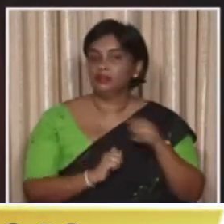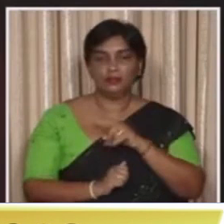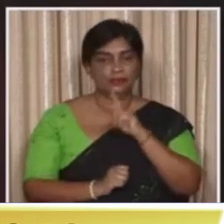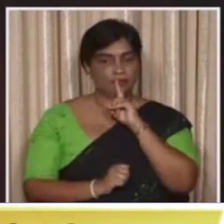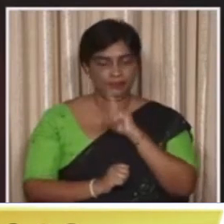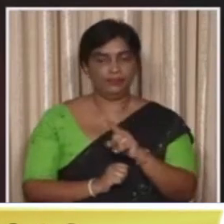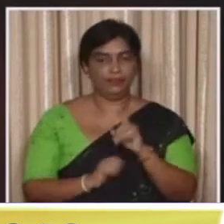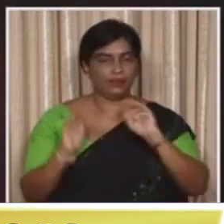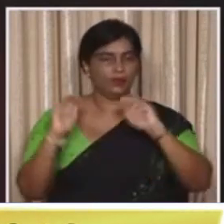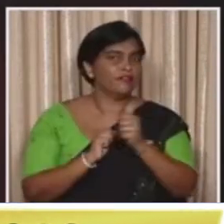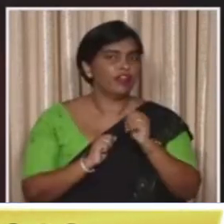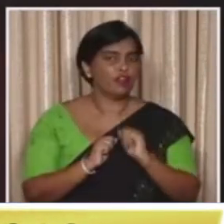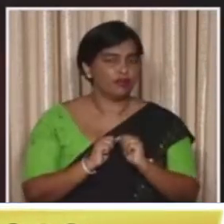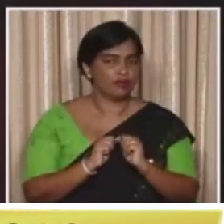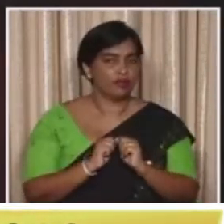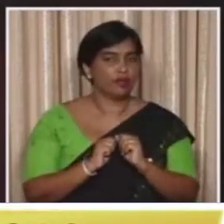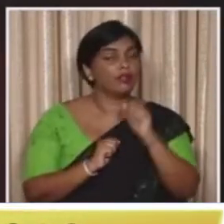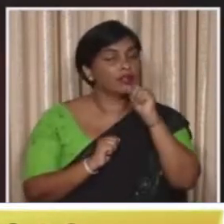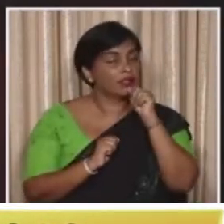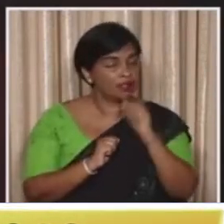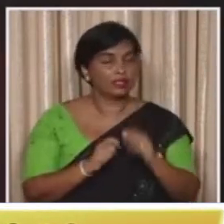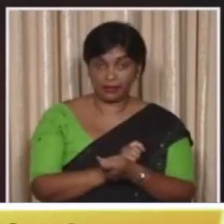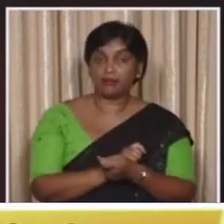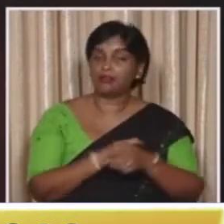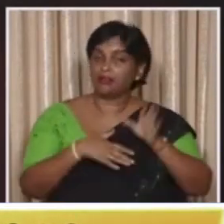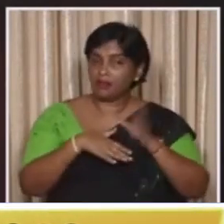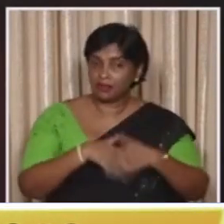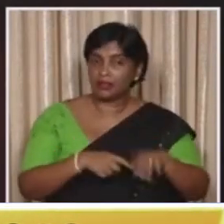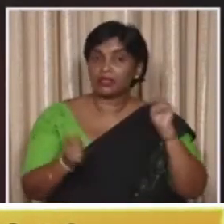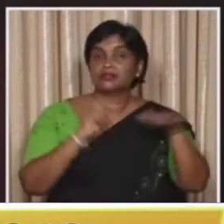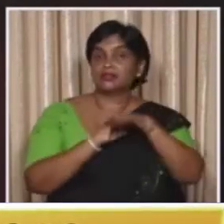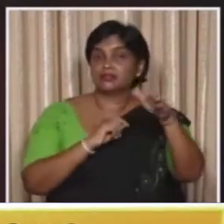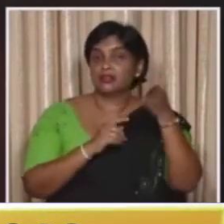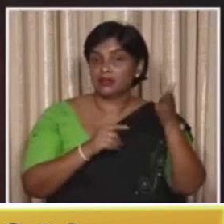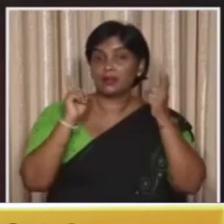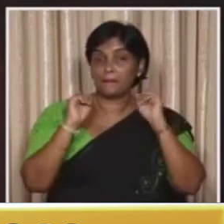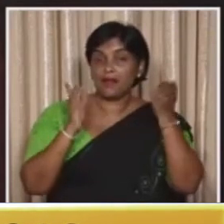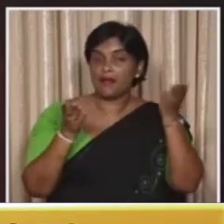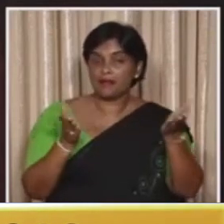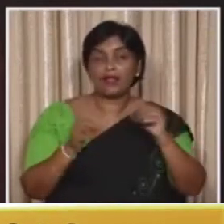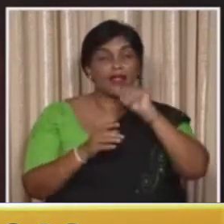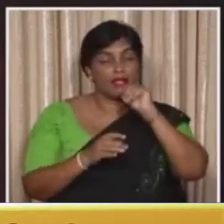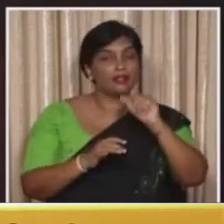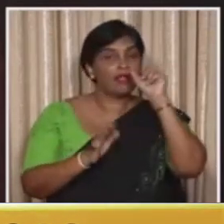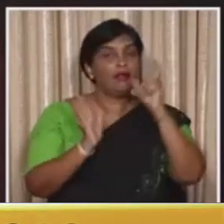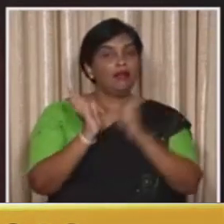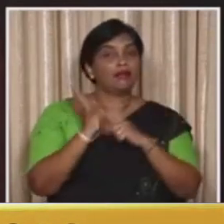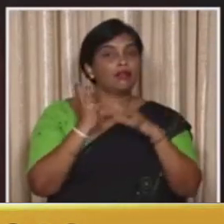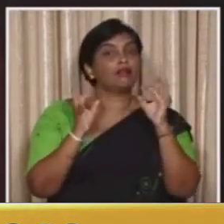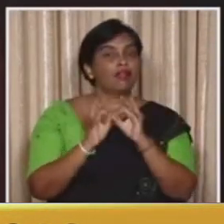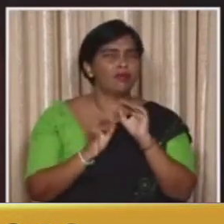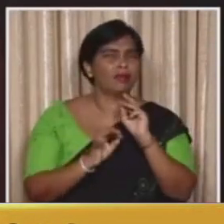කරන මම මේ මොහොත සාරාංශගතව කියන්නේ ඇත්තටම ක්‍රිකට් ගහලා ක්‍රිකට් ග්‍රවුන්ඩ්ස් තියෙන ක්‍රිකට් ප්ලේ කරන ඇත්තම ක්ලබ්ස් තියෙන්නේ 30ක්